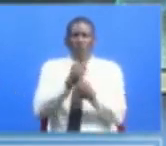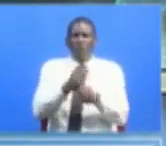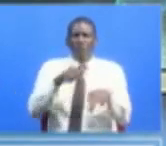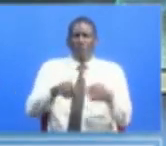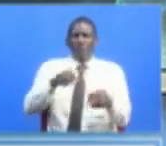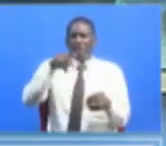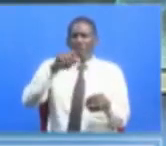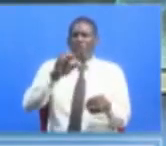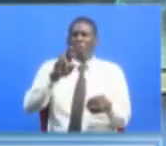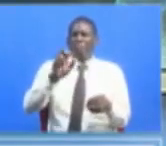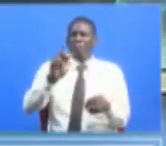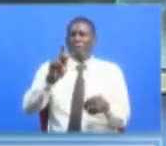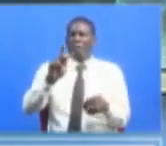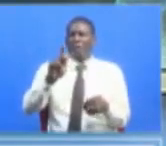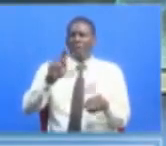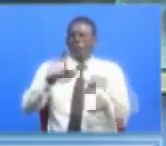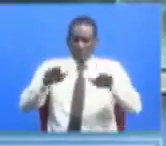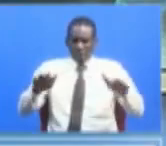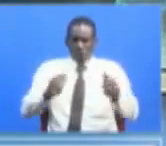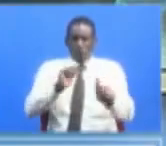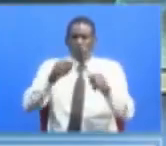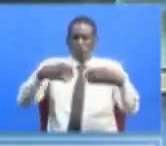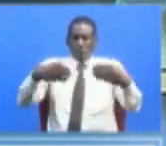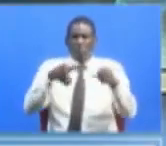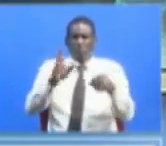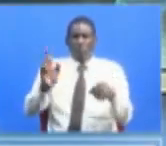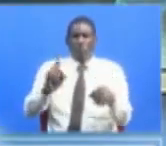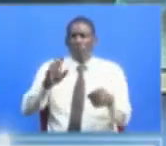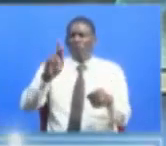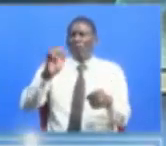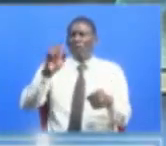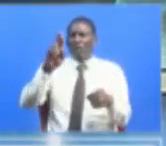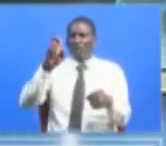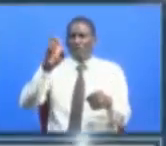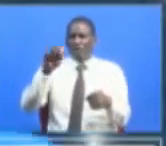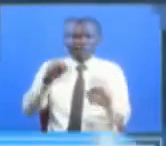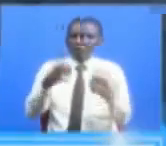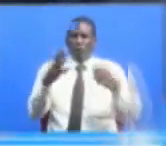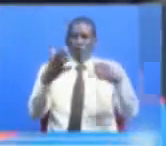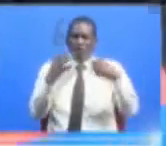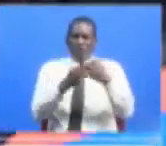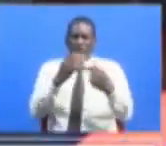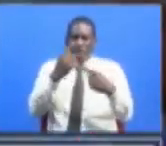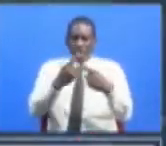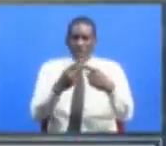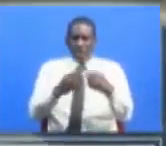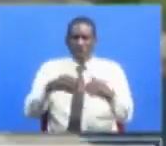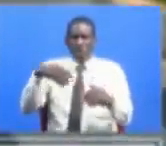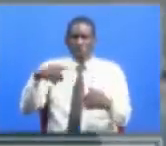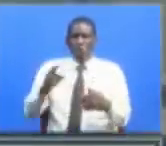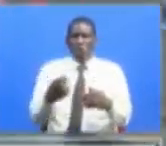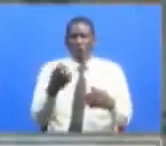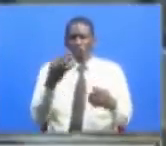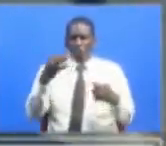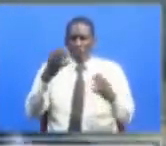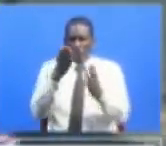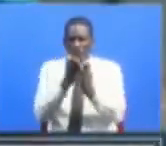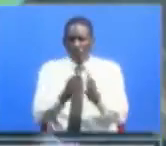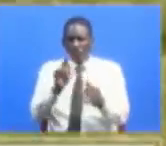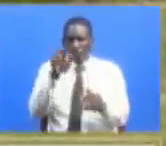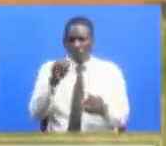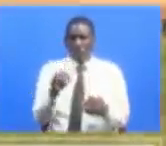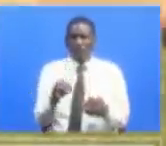Parklands Sports Club hapa jijini Nairobi. Karen mwenye umri wa miaka 58 alishinda kilomita 3.5 kwa wanawake kwa muda